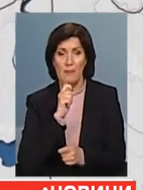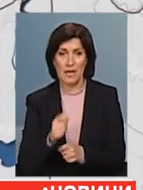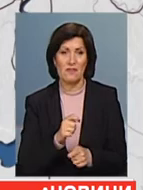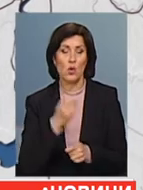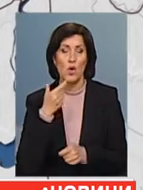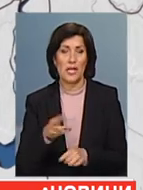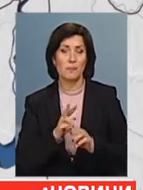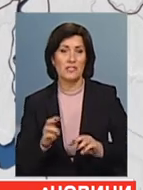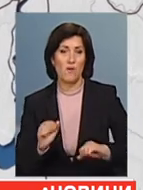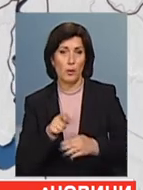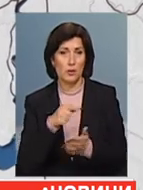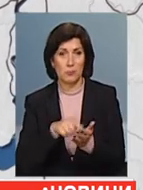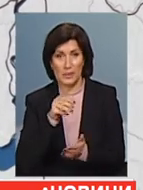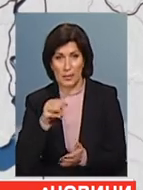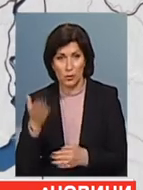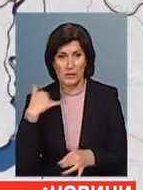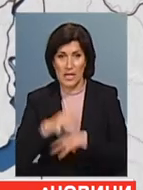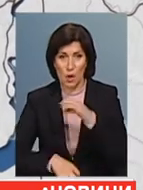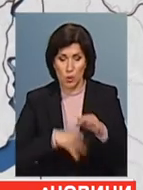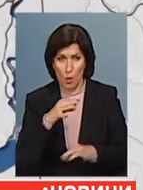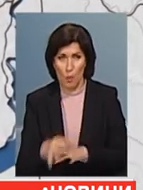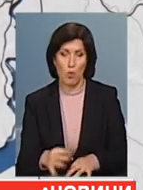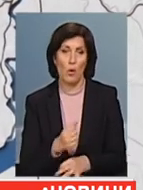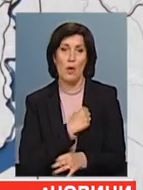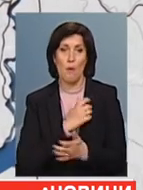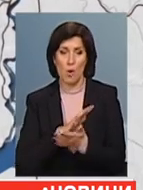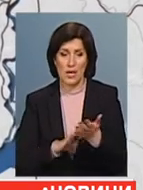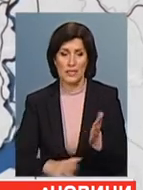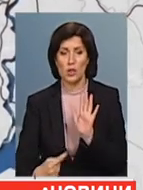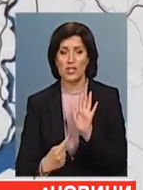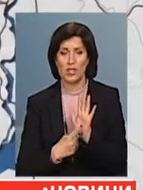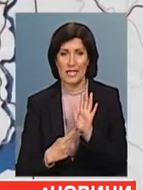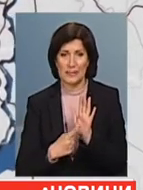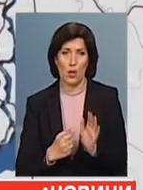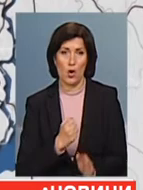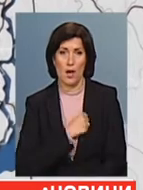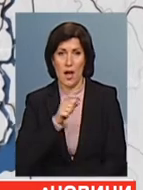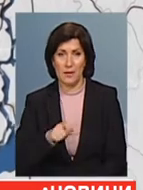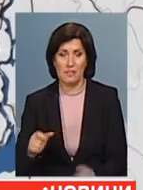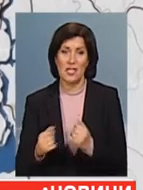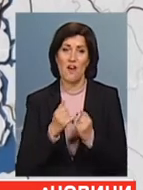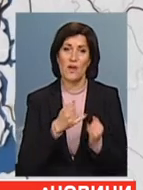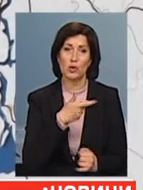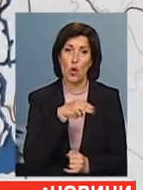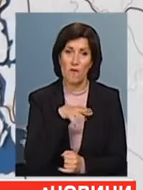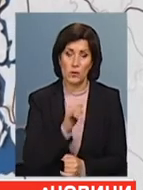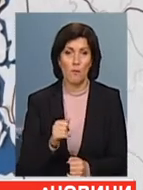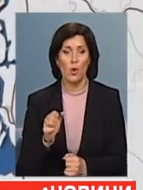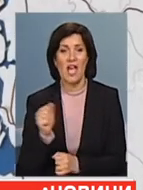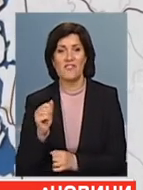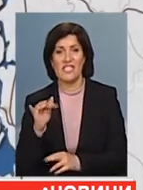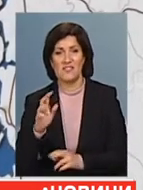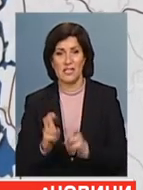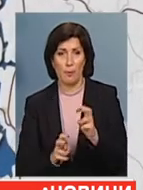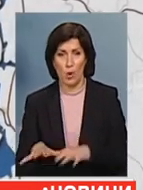Міністерства оборони з питань АТО, за минулу добу в зоні бойових дій поранень зазнали 6 армійців у Жовтому та в Авдіївській промзоні.